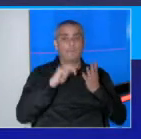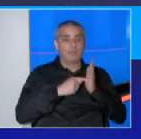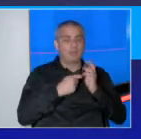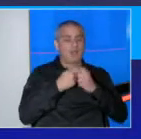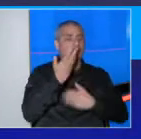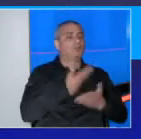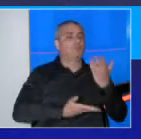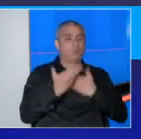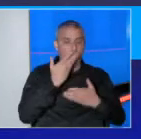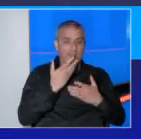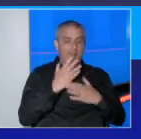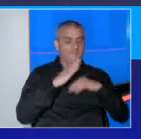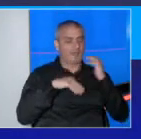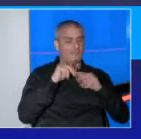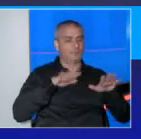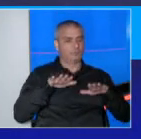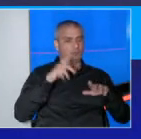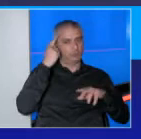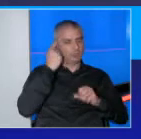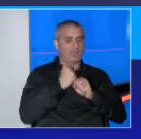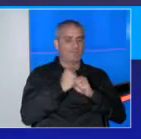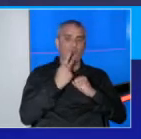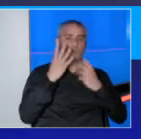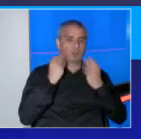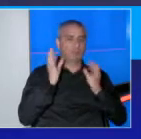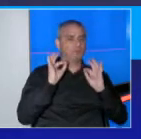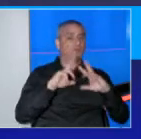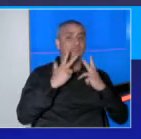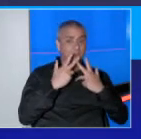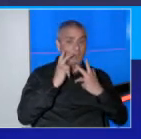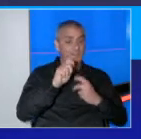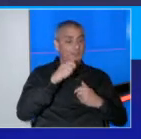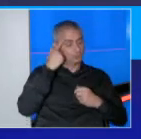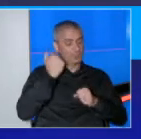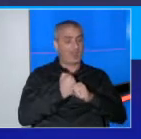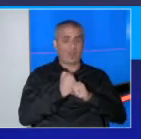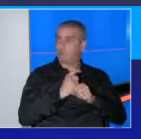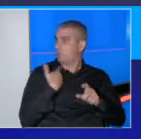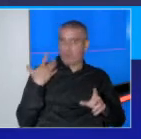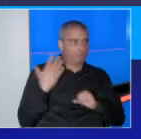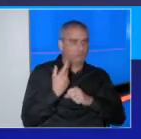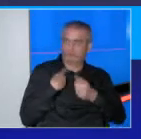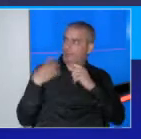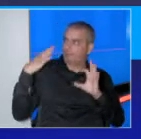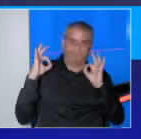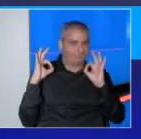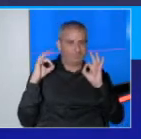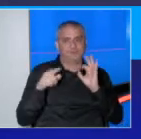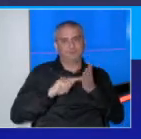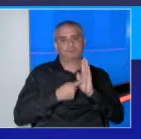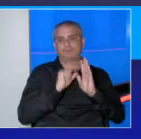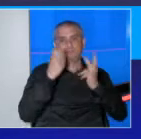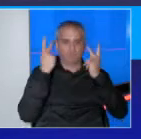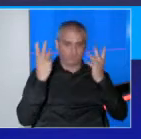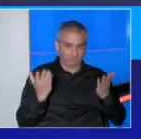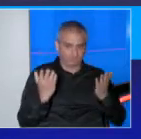לשתף פעולה ולבנות פה ממשלה שיודעת לעבוד טוב יותר לטובת הציבור, וגם כנסת שיודעת לתפקד, מה שלא זכינו בשנים האחרונות, זאת המטרה